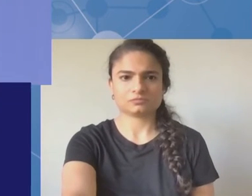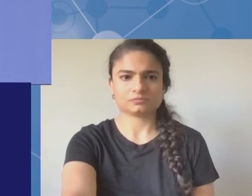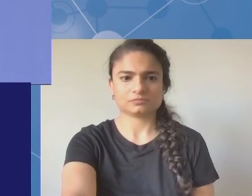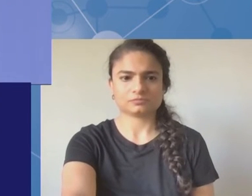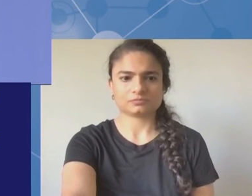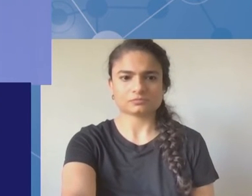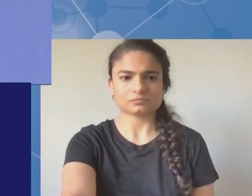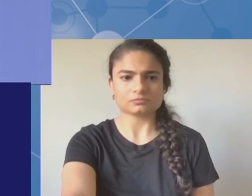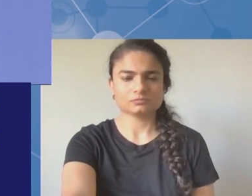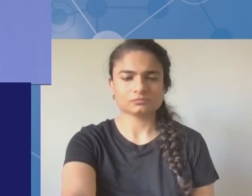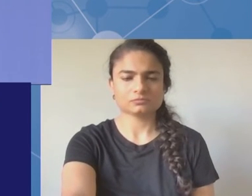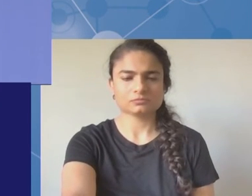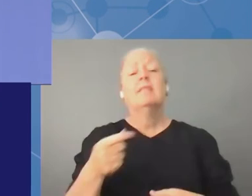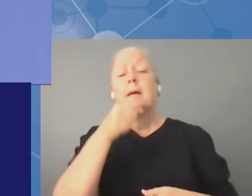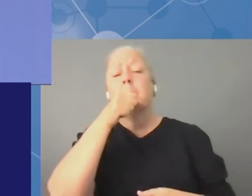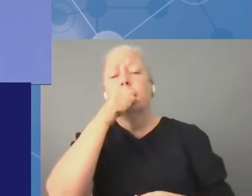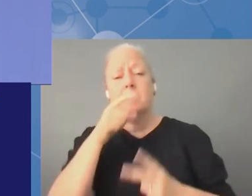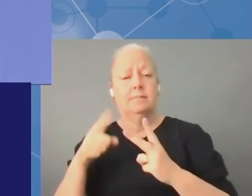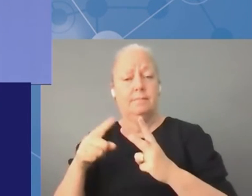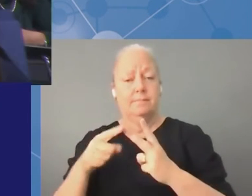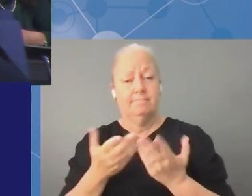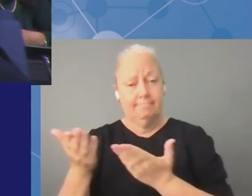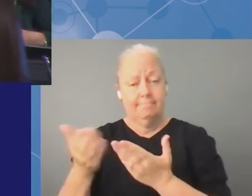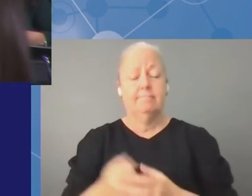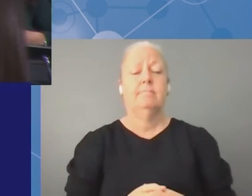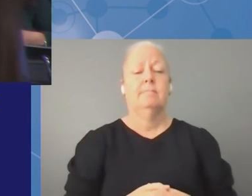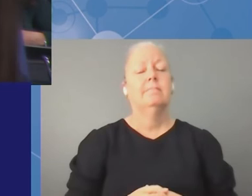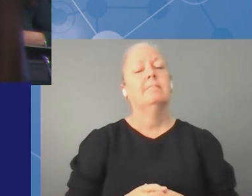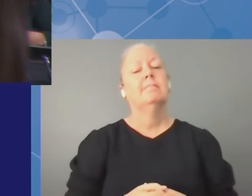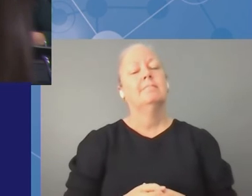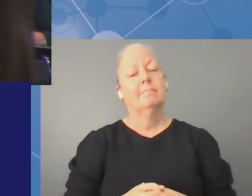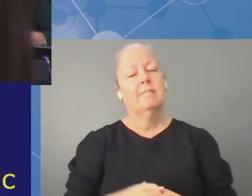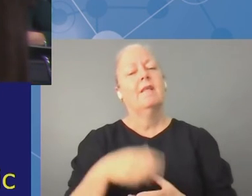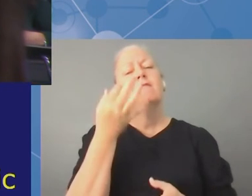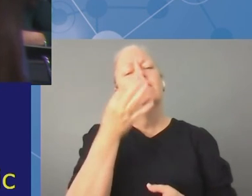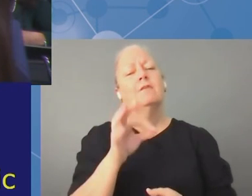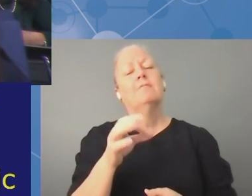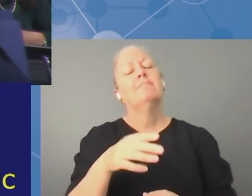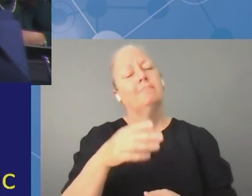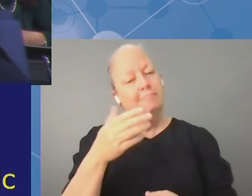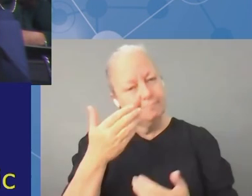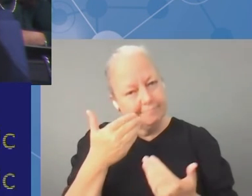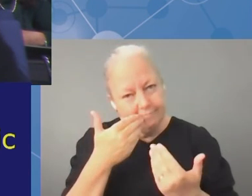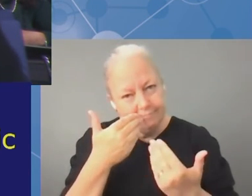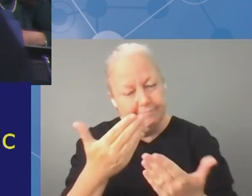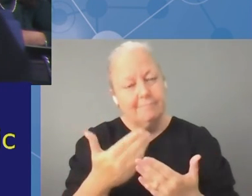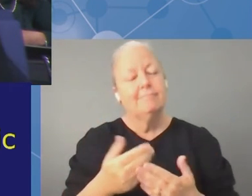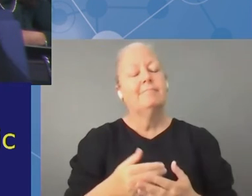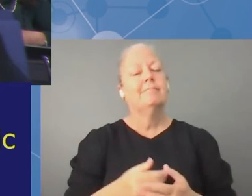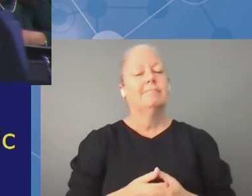очереди к микрофонам. К сожалению, никаких больше комментариев добавить к нашей дискуссии мы не